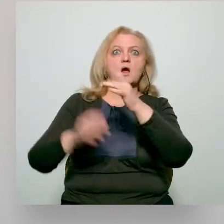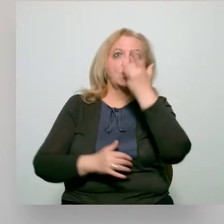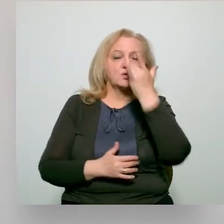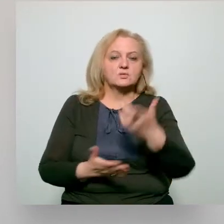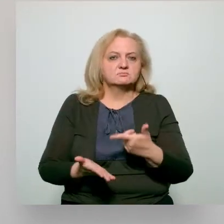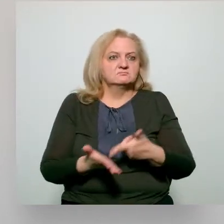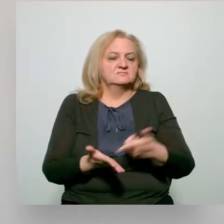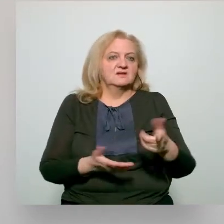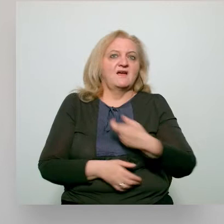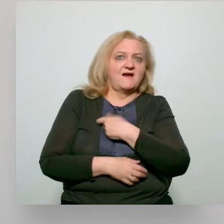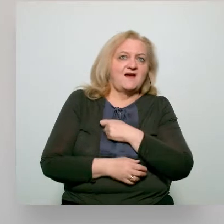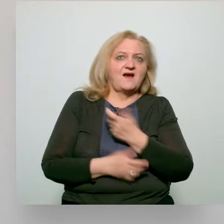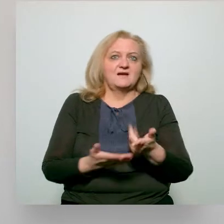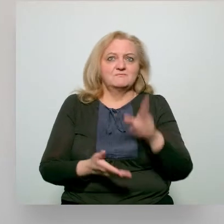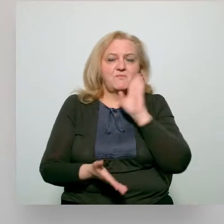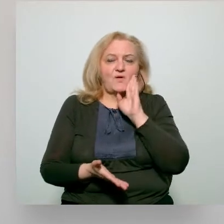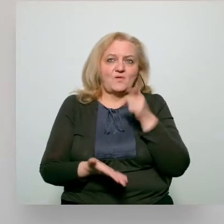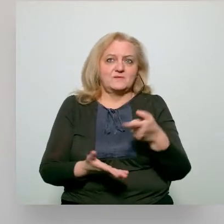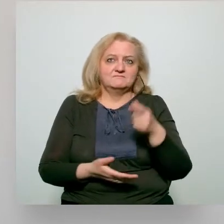potencjalna agentura, nazwijmy rzeczy